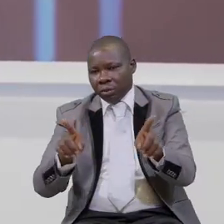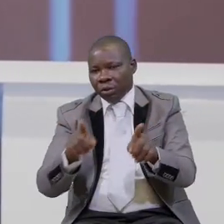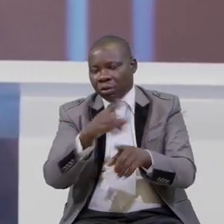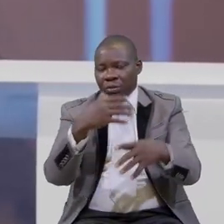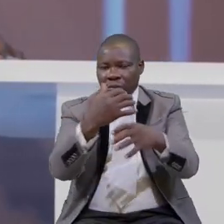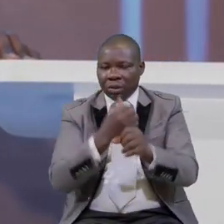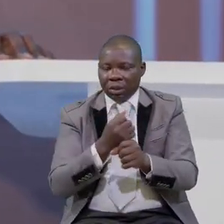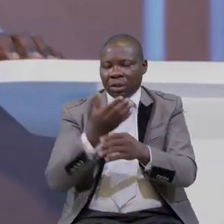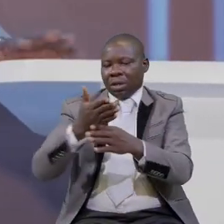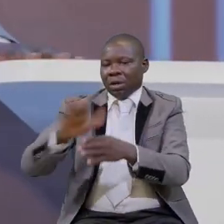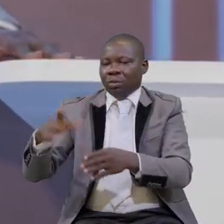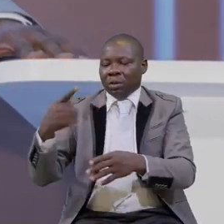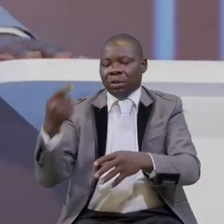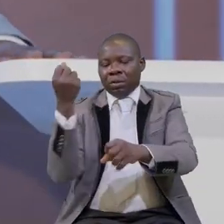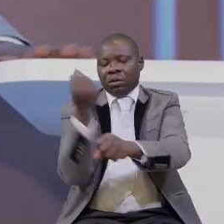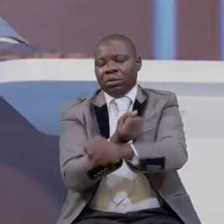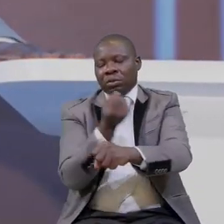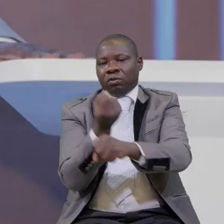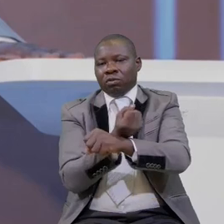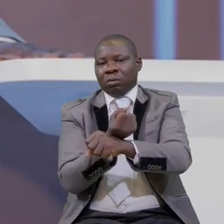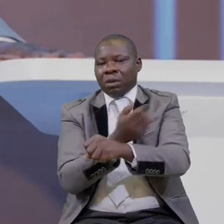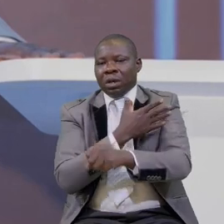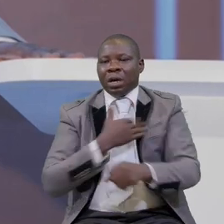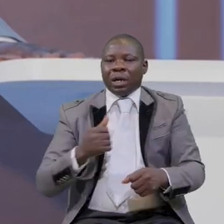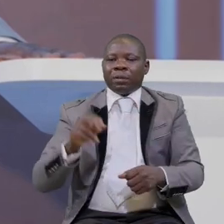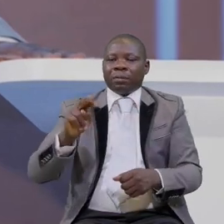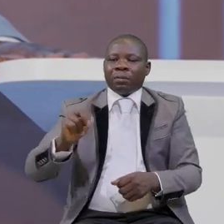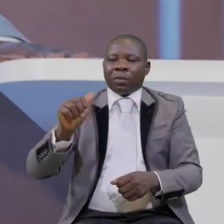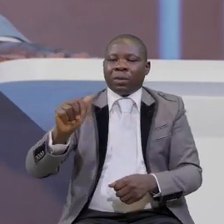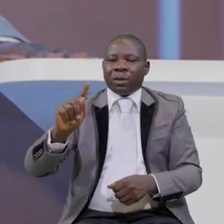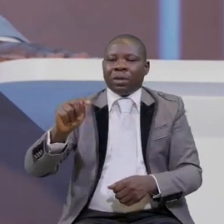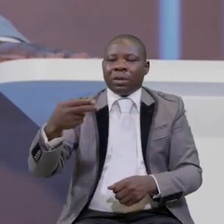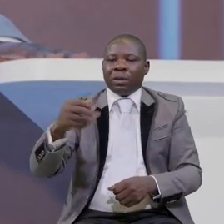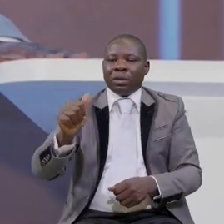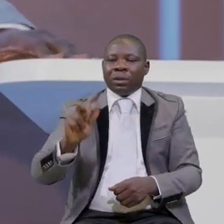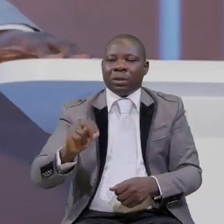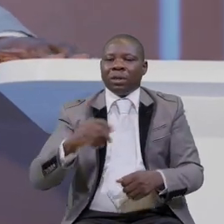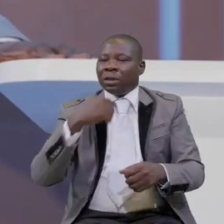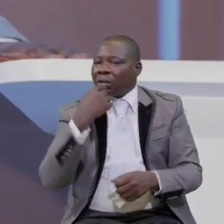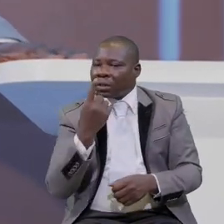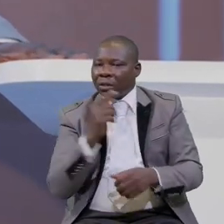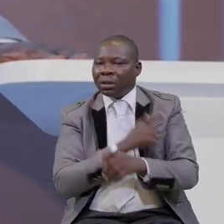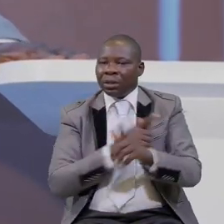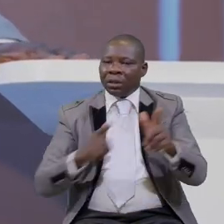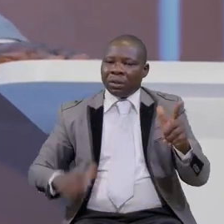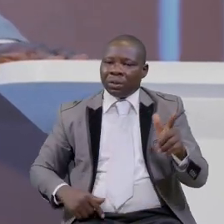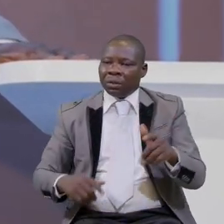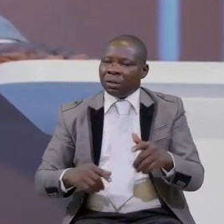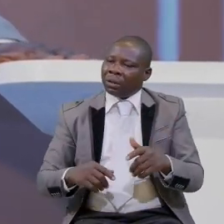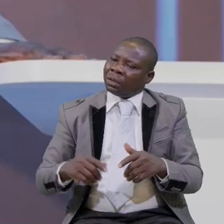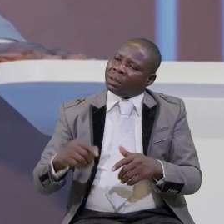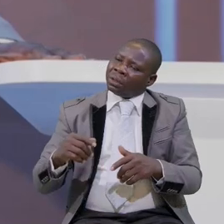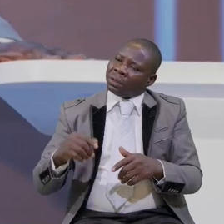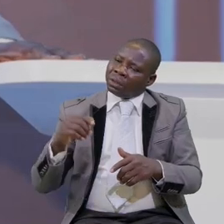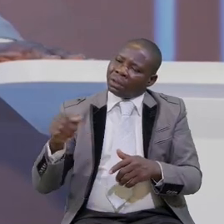vous devez ôter la pierre. Marthe a dit, Seigneur, il est là depuis